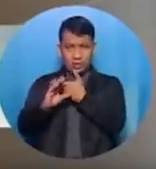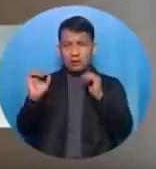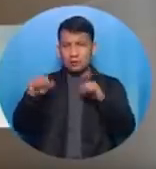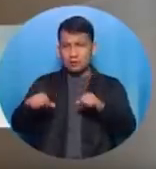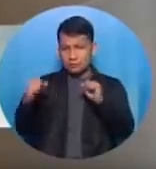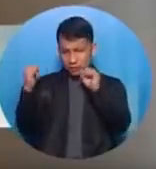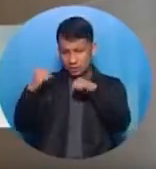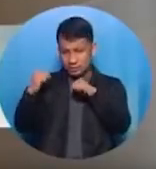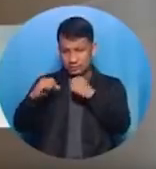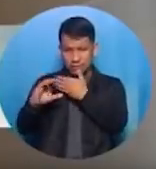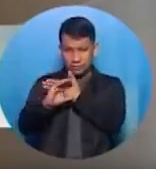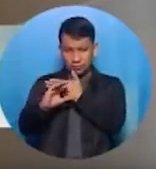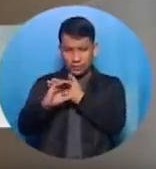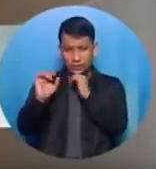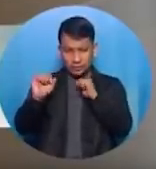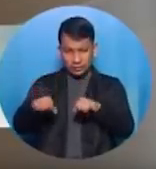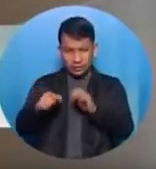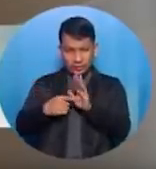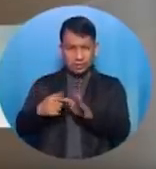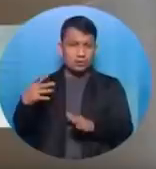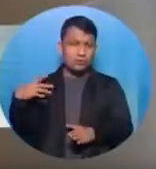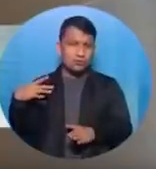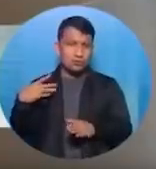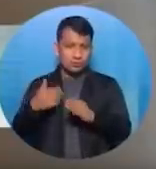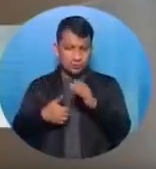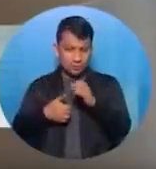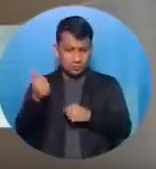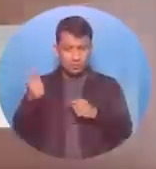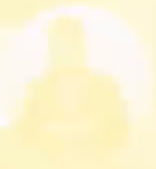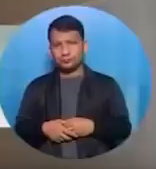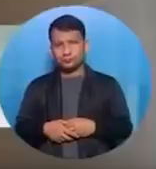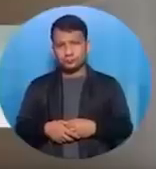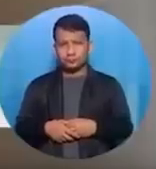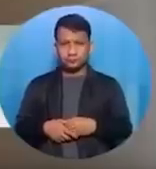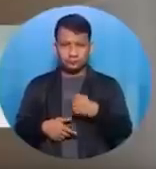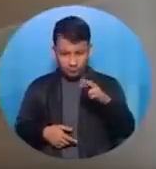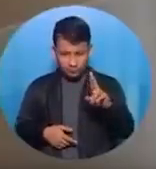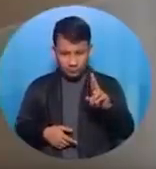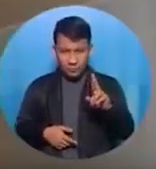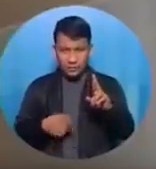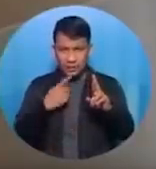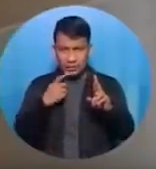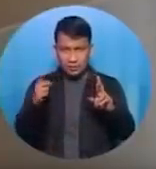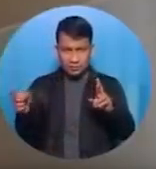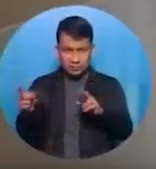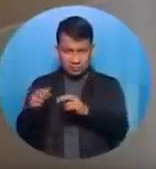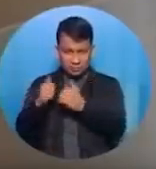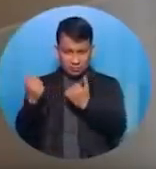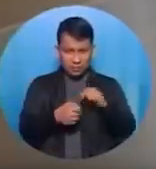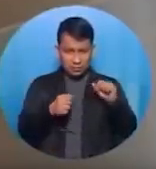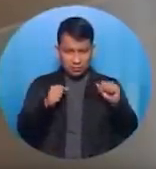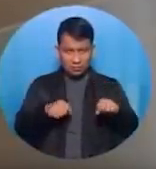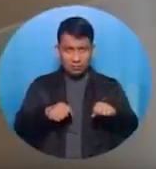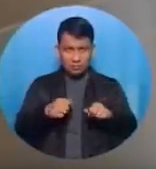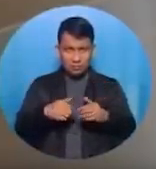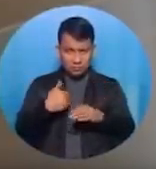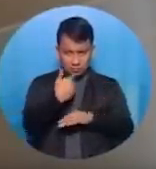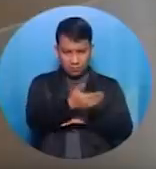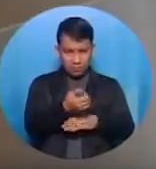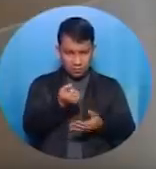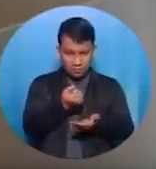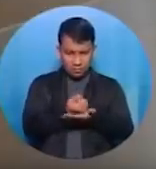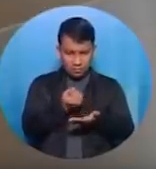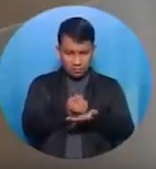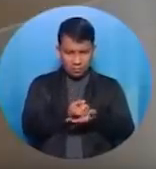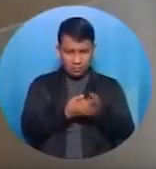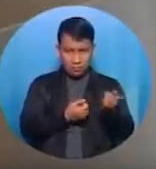sa NTP namin, Notice to Posting. Sir Roger, sabi po ng inyong agency, tuloy-tuloy naman daw po